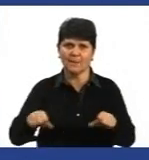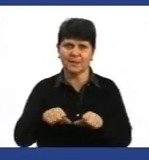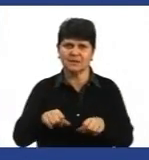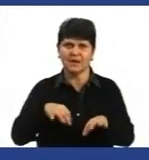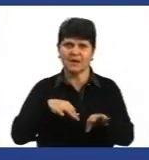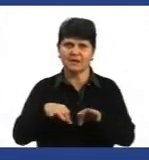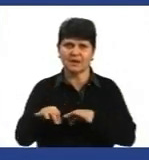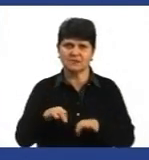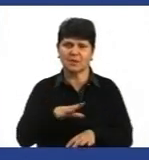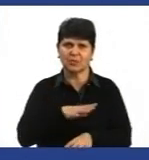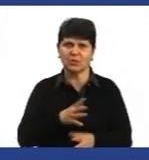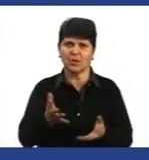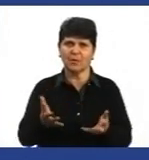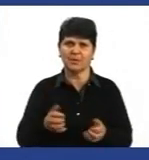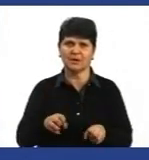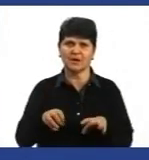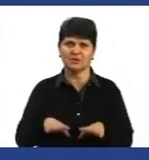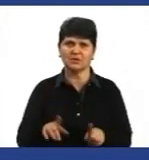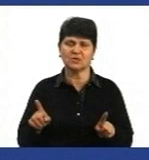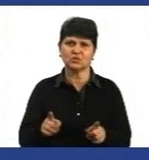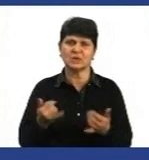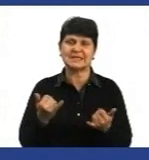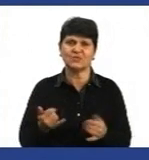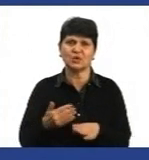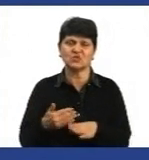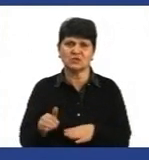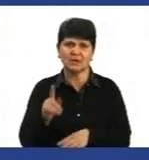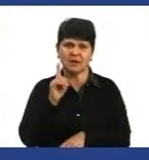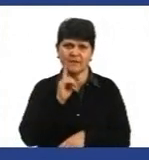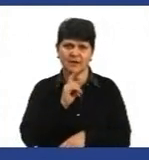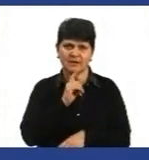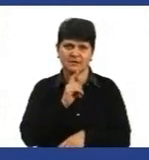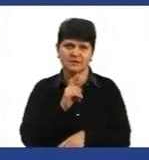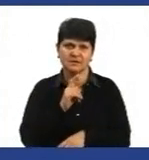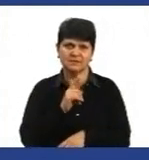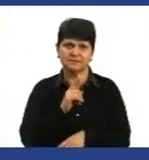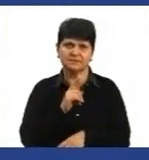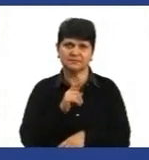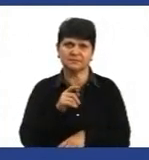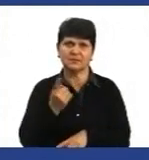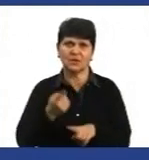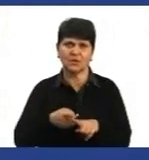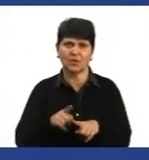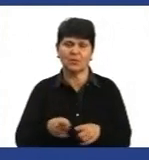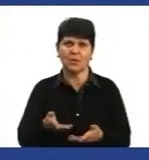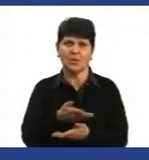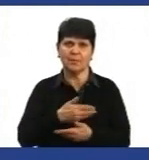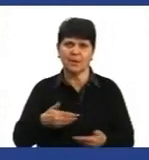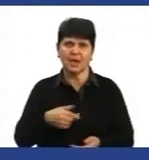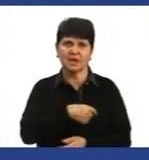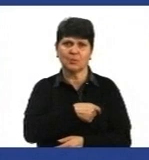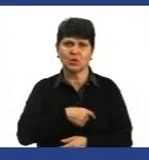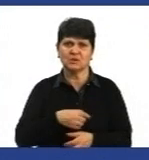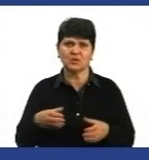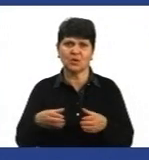було прийнято рішення, що сьогодні частина Вінниці це впроваджується. Тому ми як депутатський корпус завжди виступаємо за